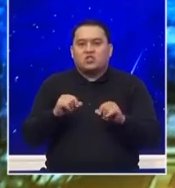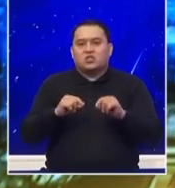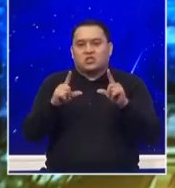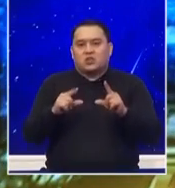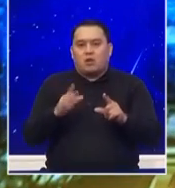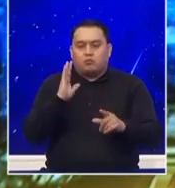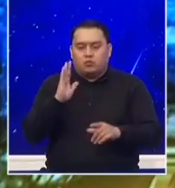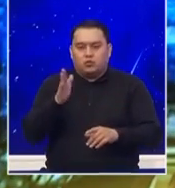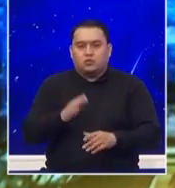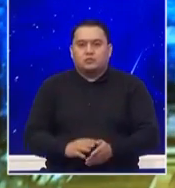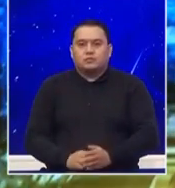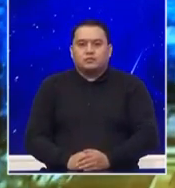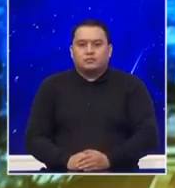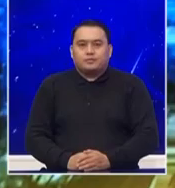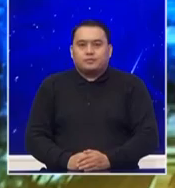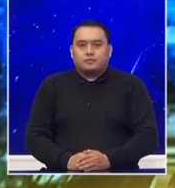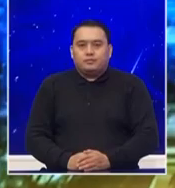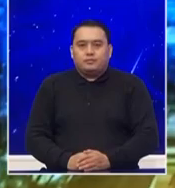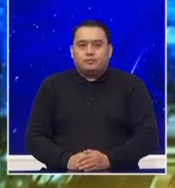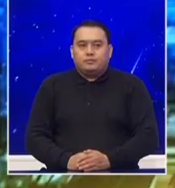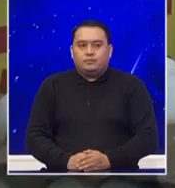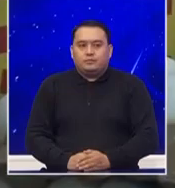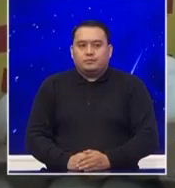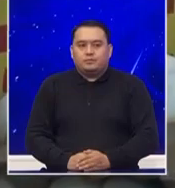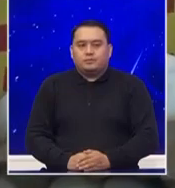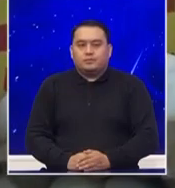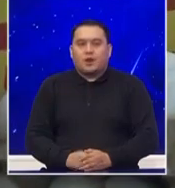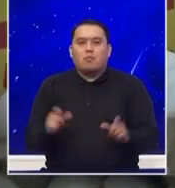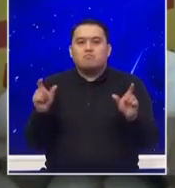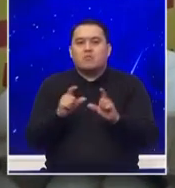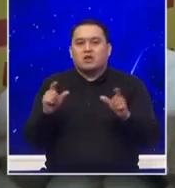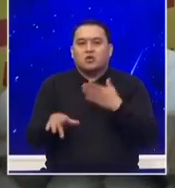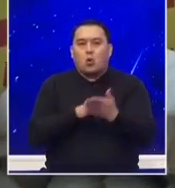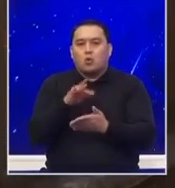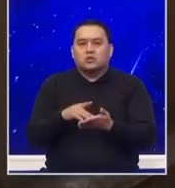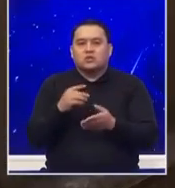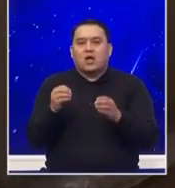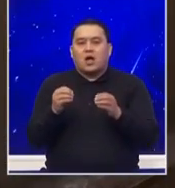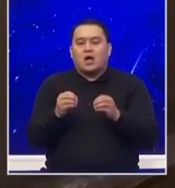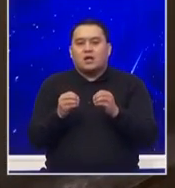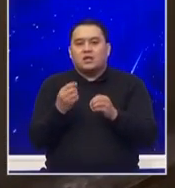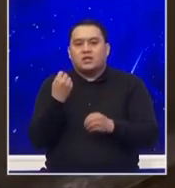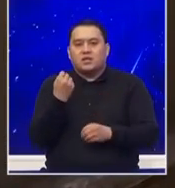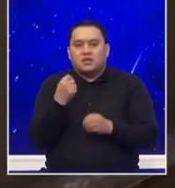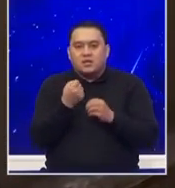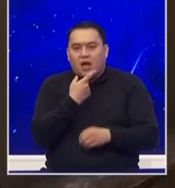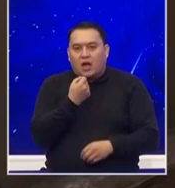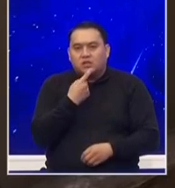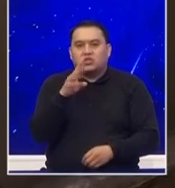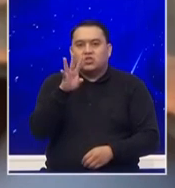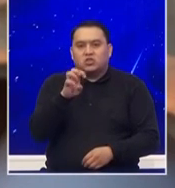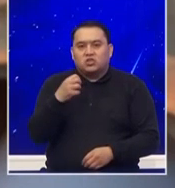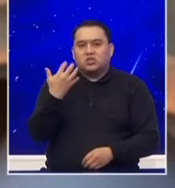причина ажиотажа, разбиралась Пана Усимбекова. В магазинах города цена за десяток яиц сегодня